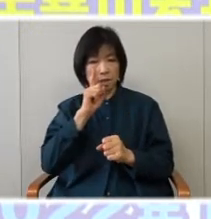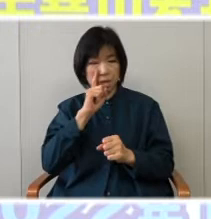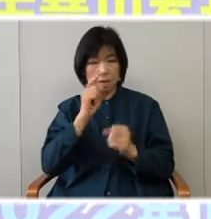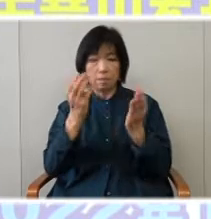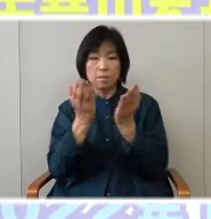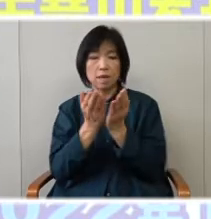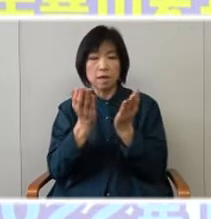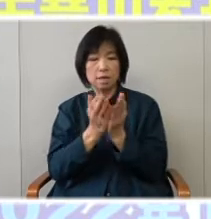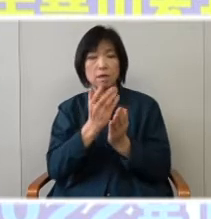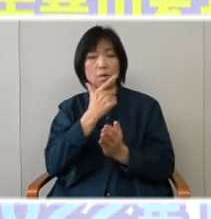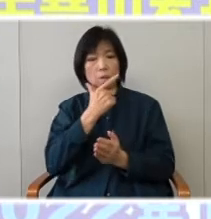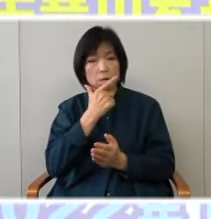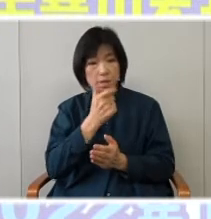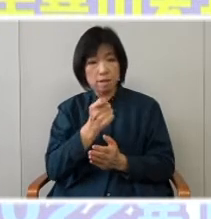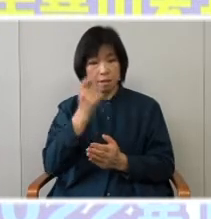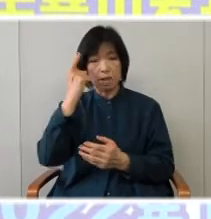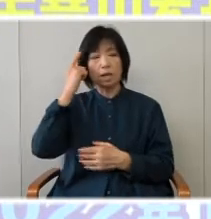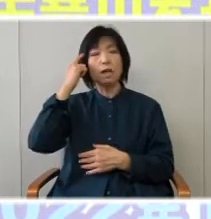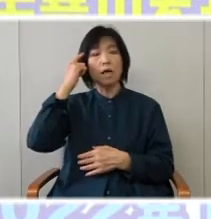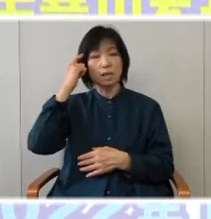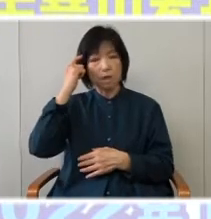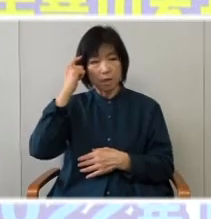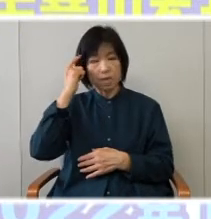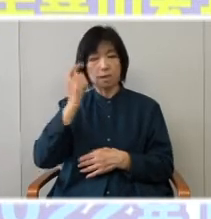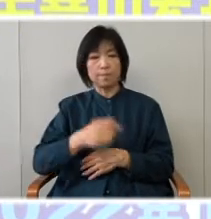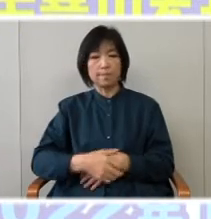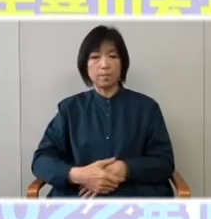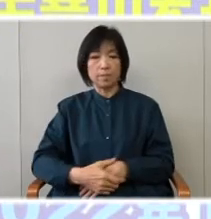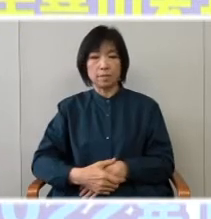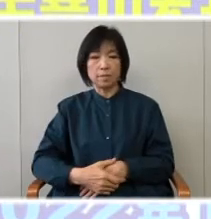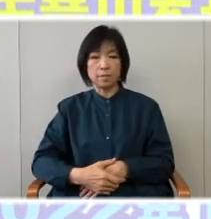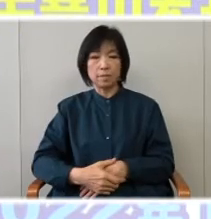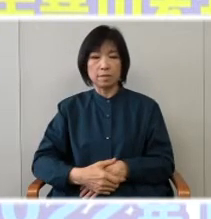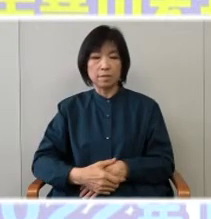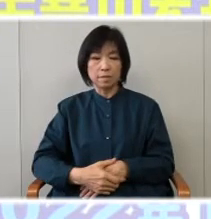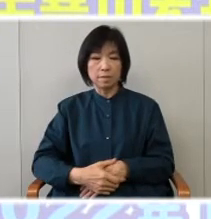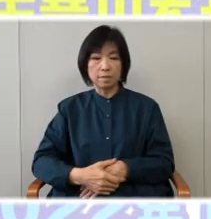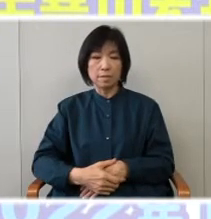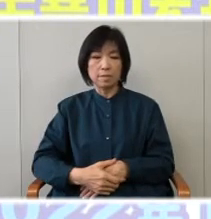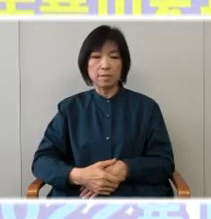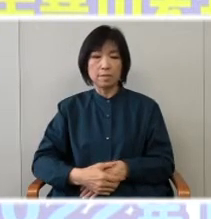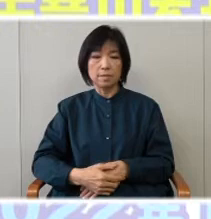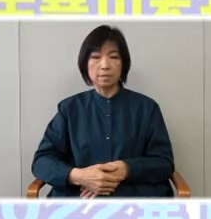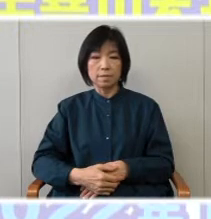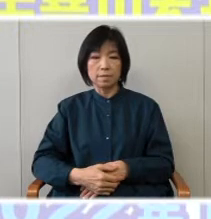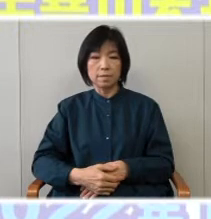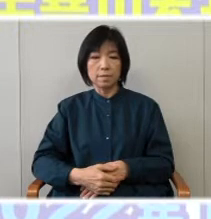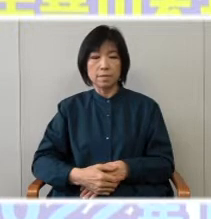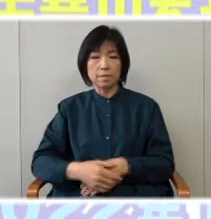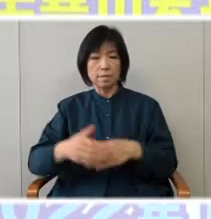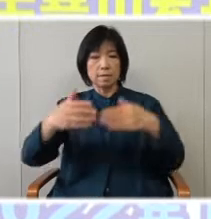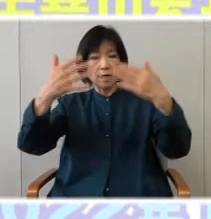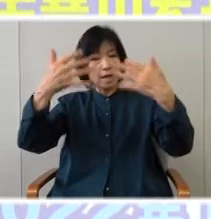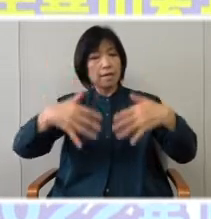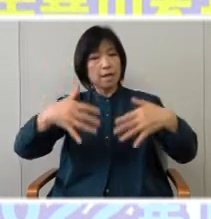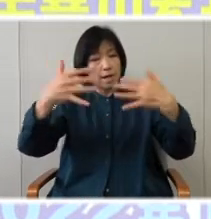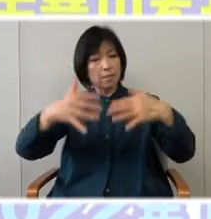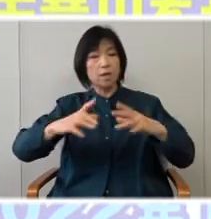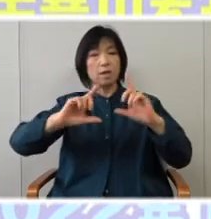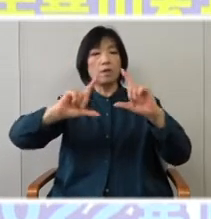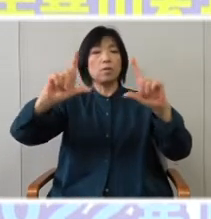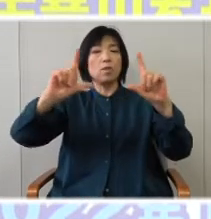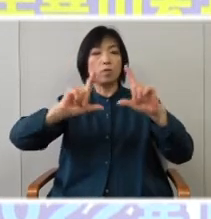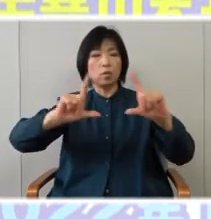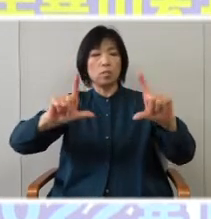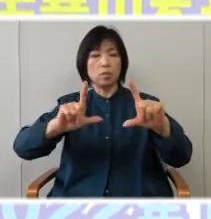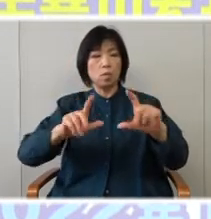らいたいということであります。で、 まあ、テレビ東京の人気の